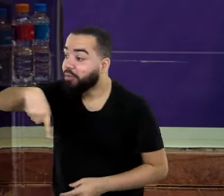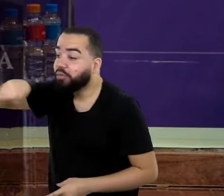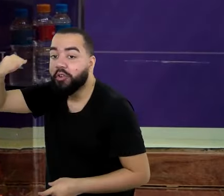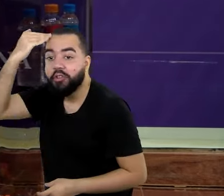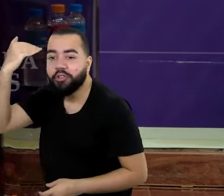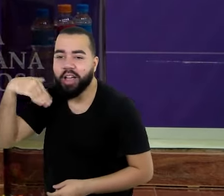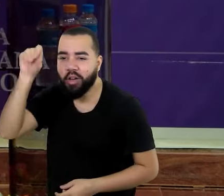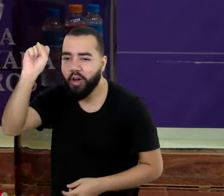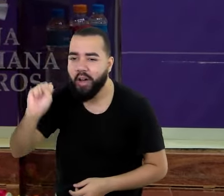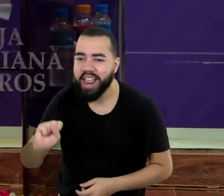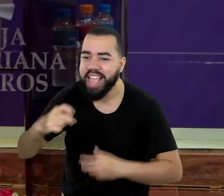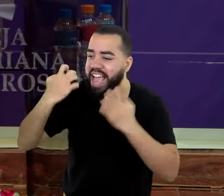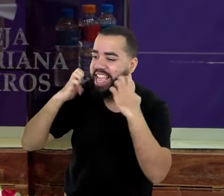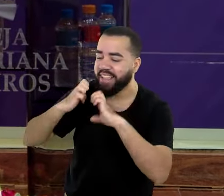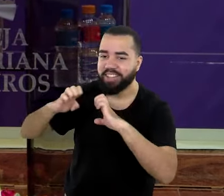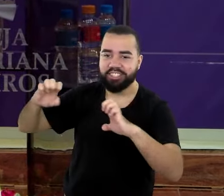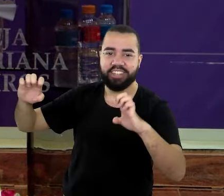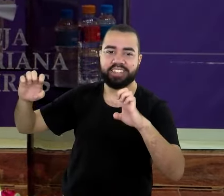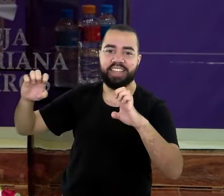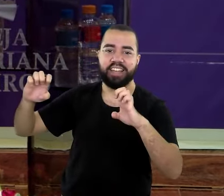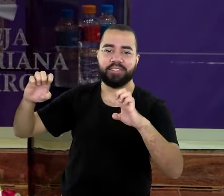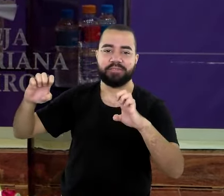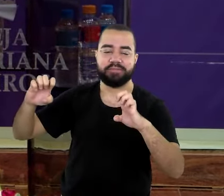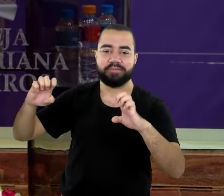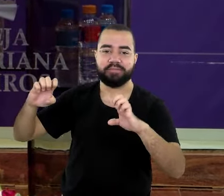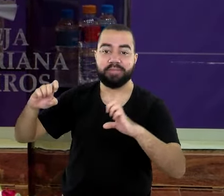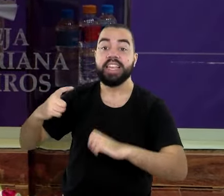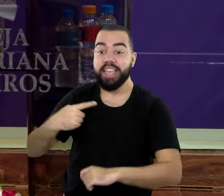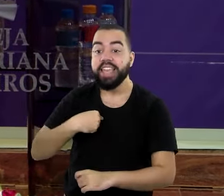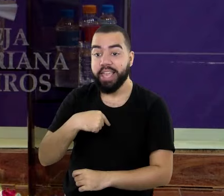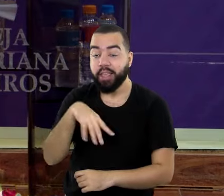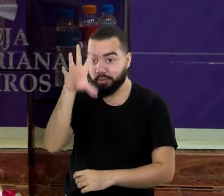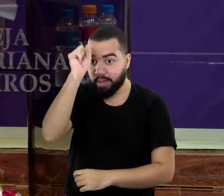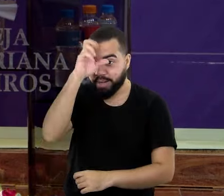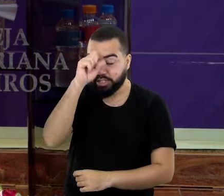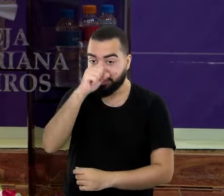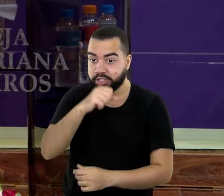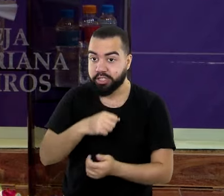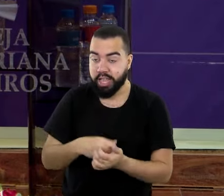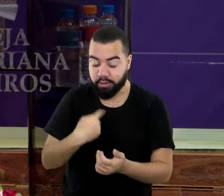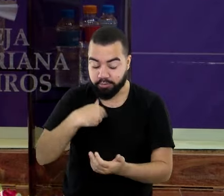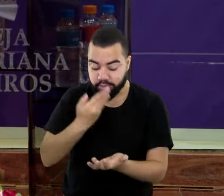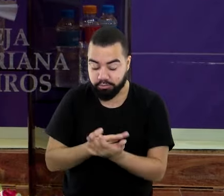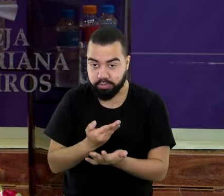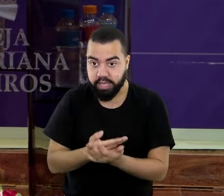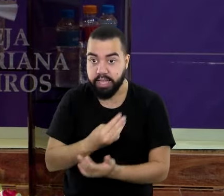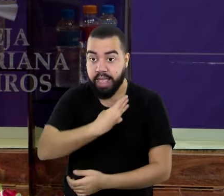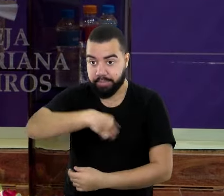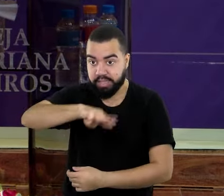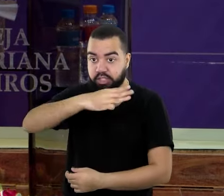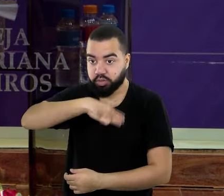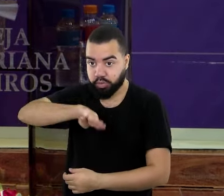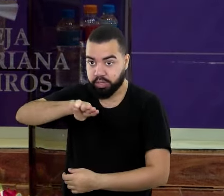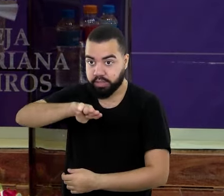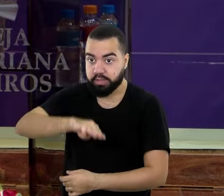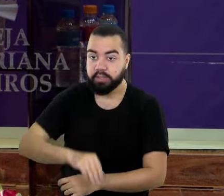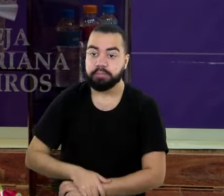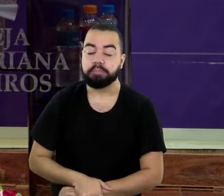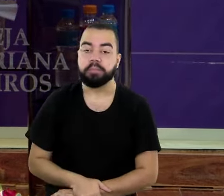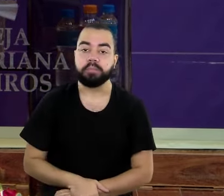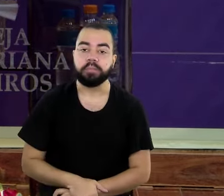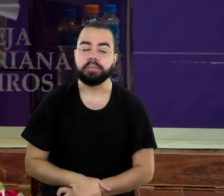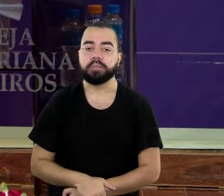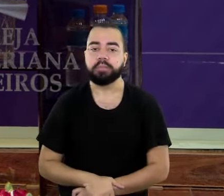석고를 나왔습니다. E eu também fui, eu fiz missiologia. 미국의 아담스 미국 장로계